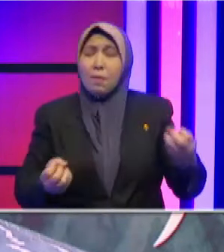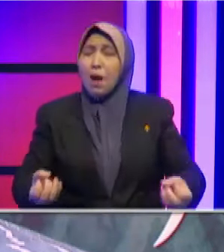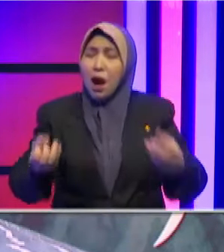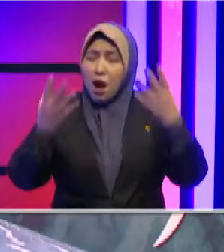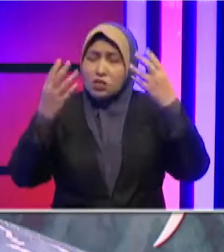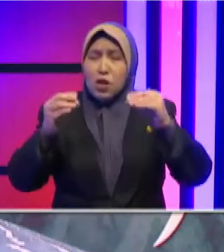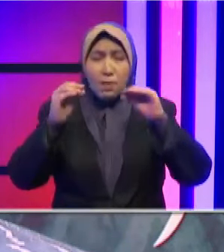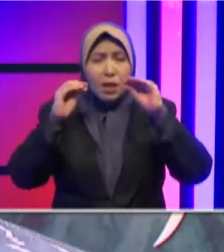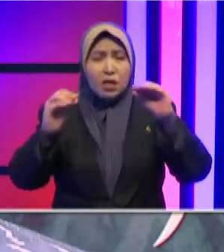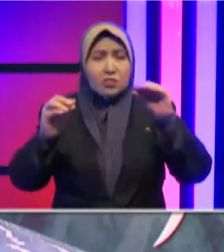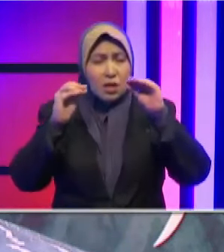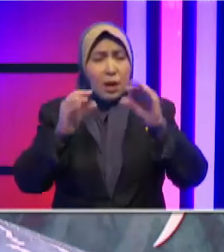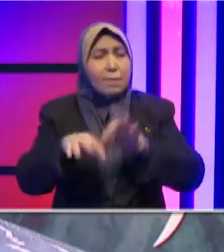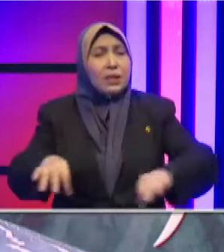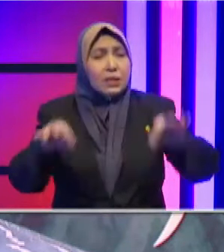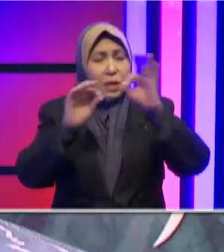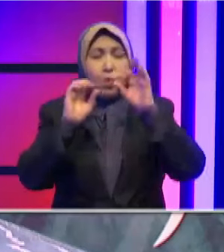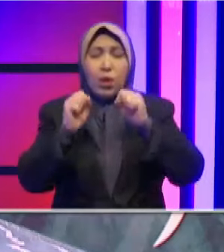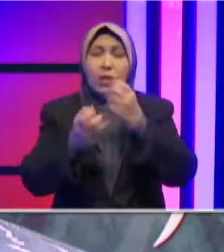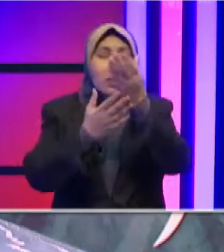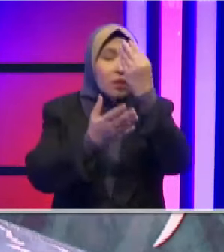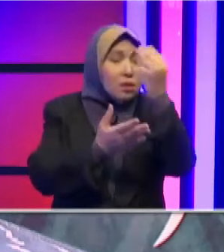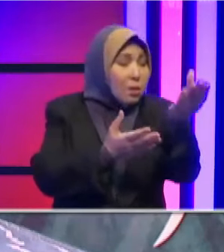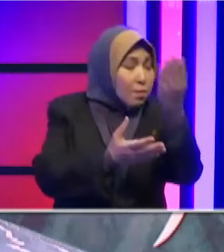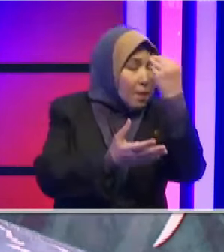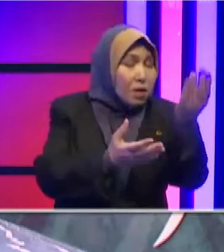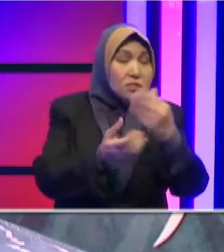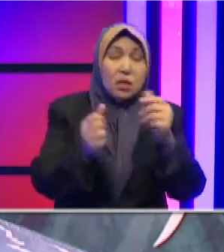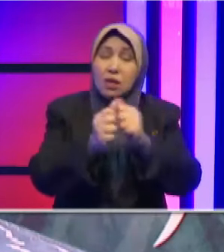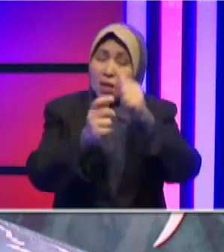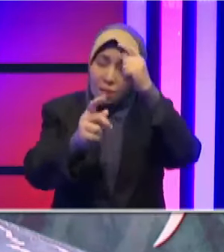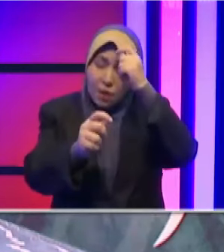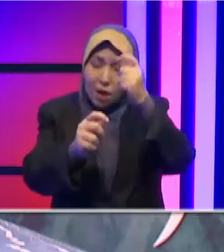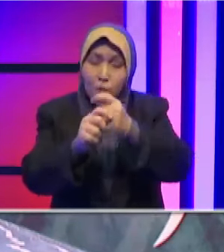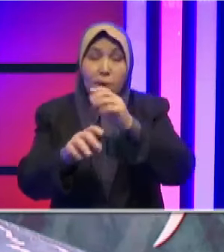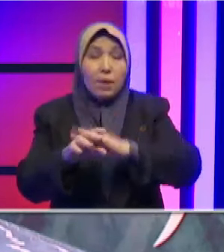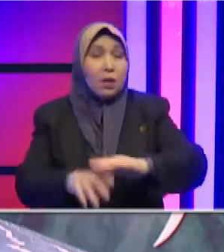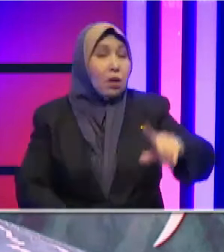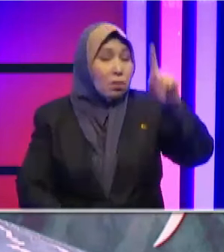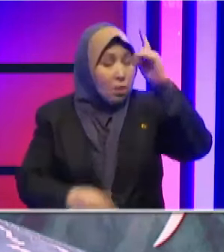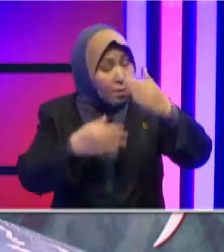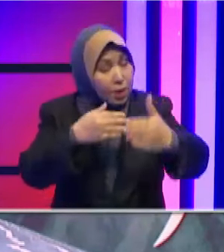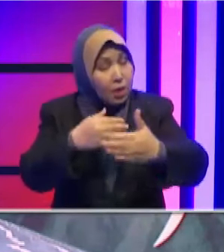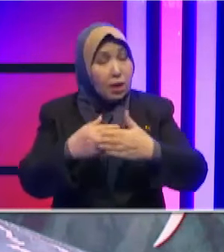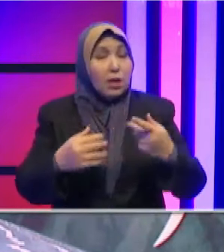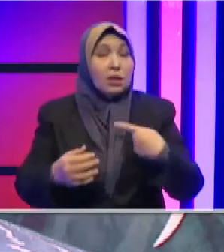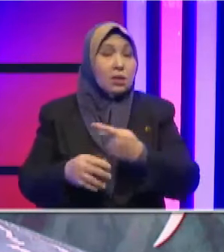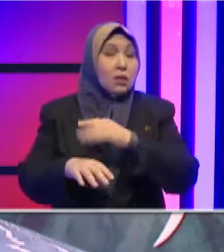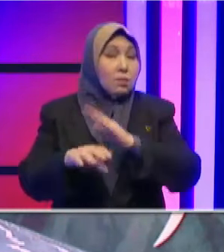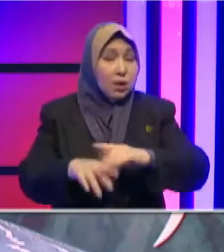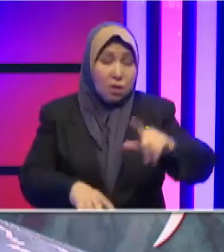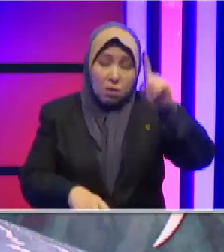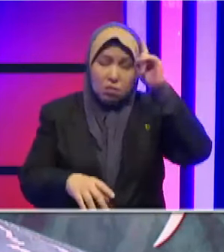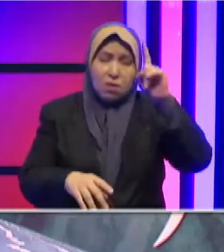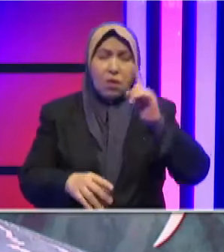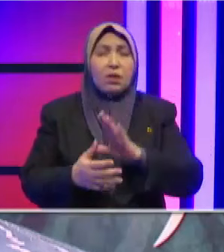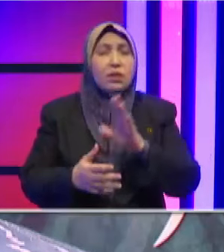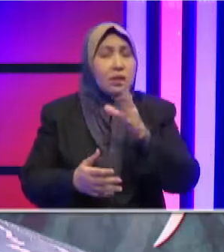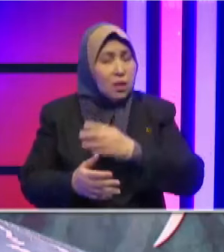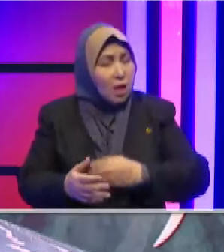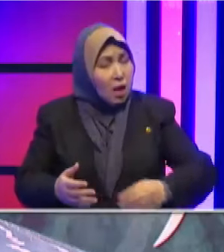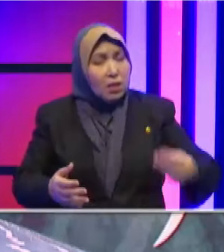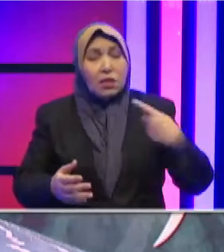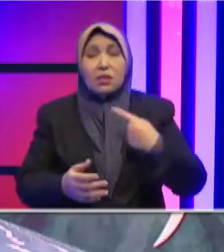yang penting yang boleh kita ambil dari padanya dengan bertakwa kepada Allah dengan dekatkan diri kepada Allah Allah bugil segi kepada kita Hai